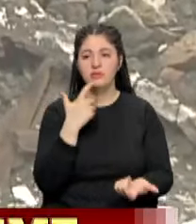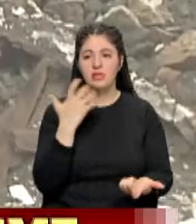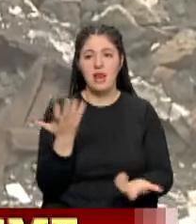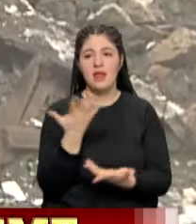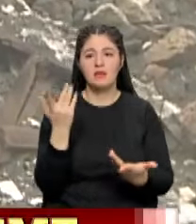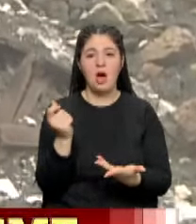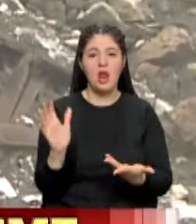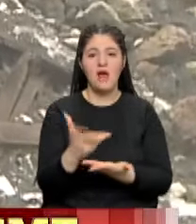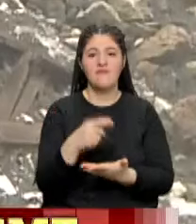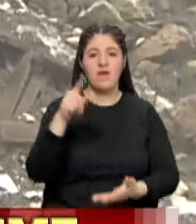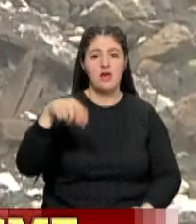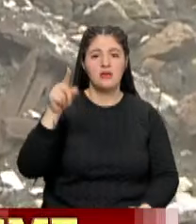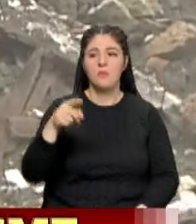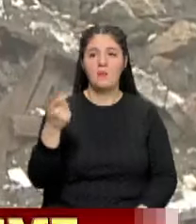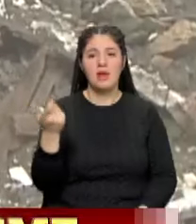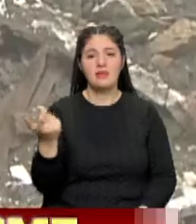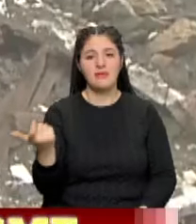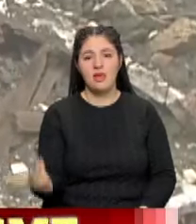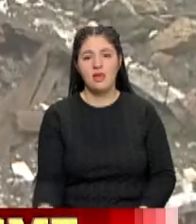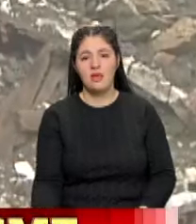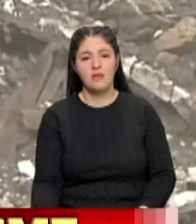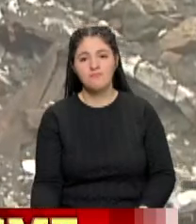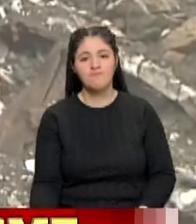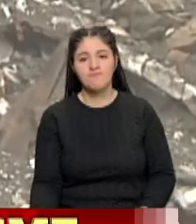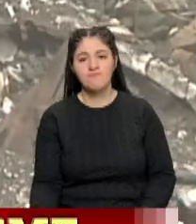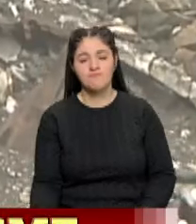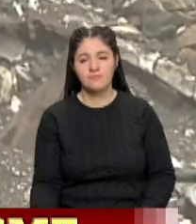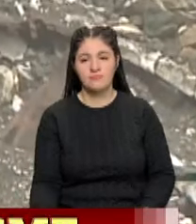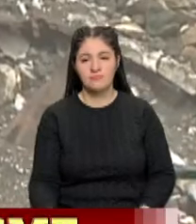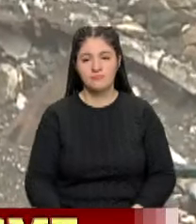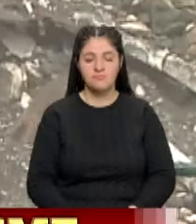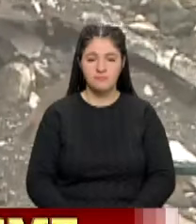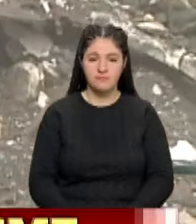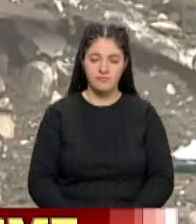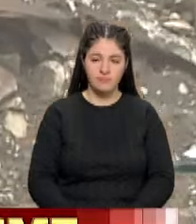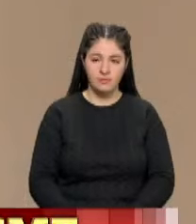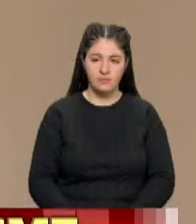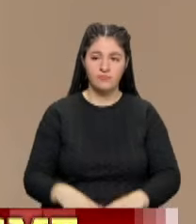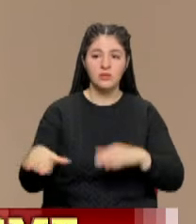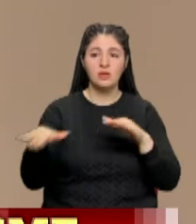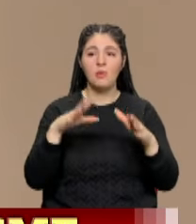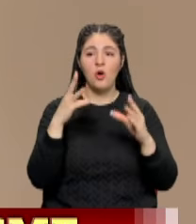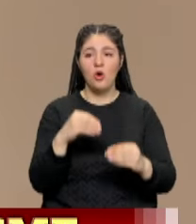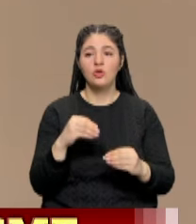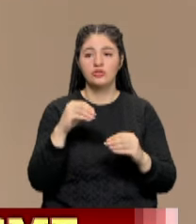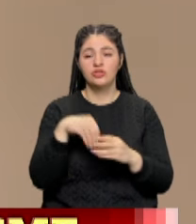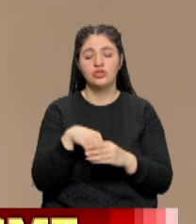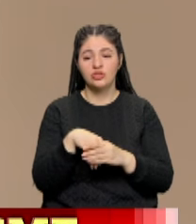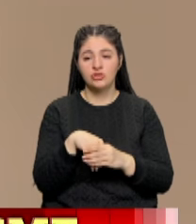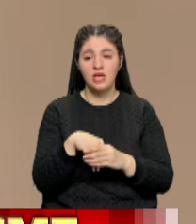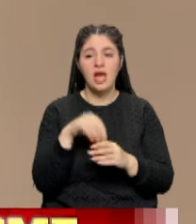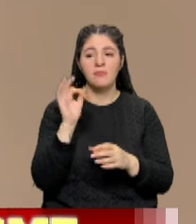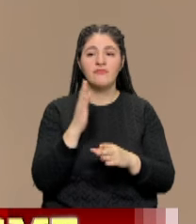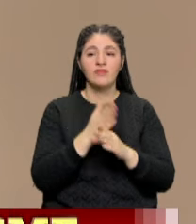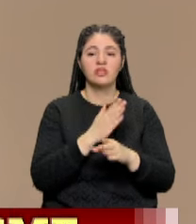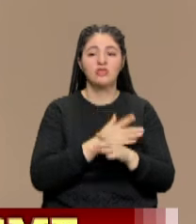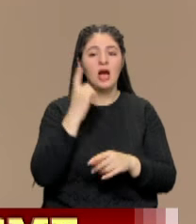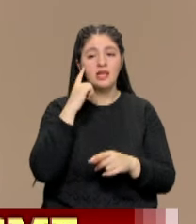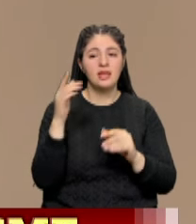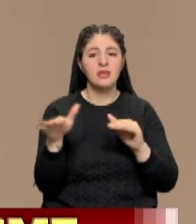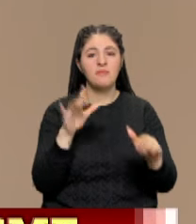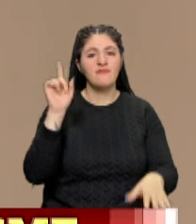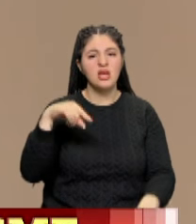senelerce. Nerede bu deprem paraları? O sorulardan bir tanesi. Deprem olduğu için hemen yurttaşların aklına